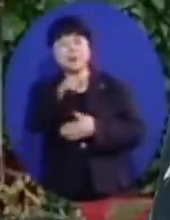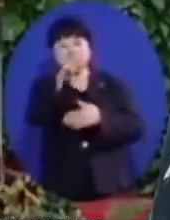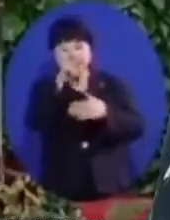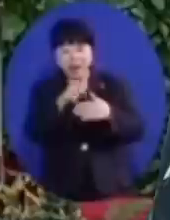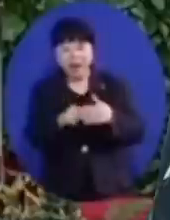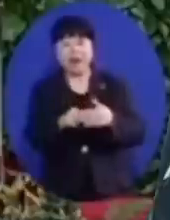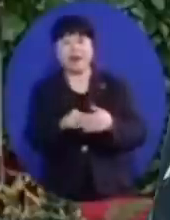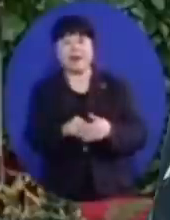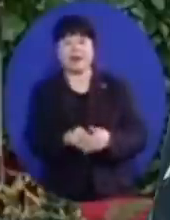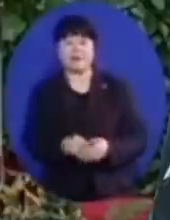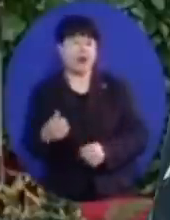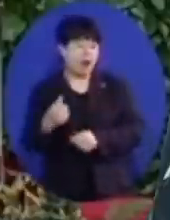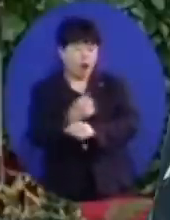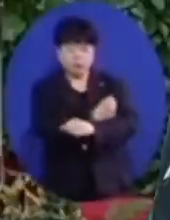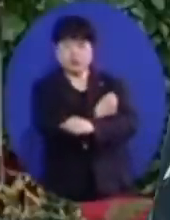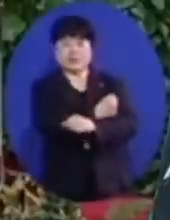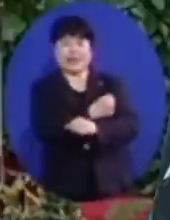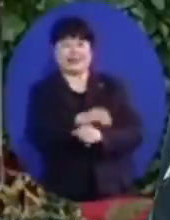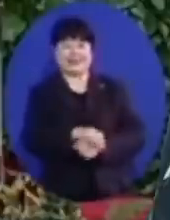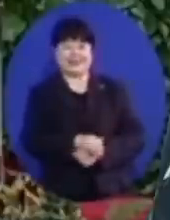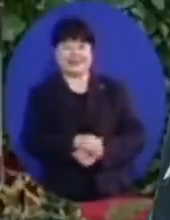마음속에 엄청난